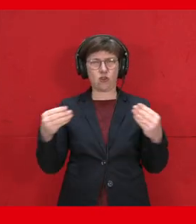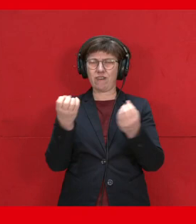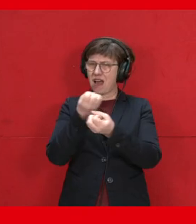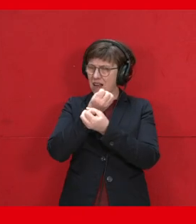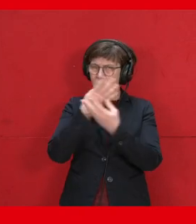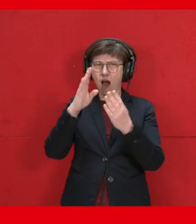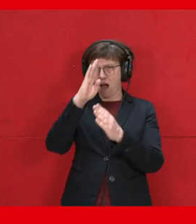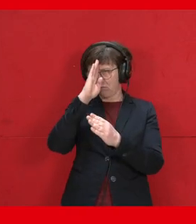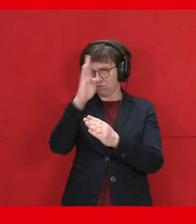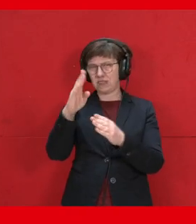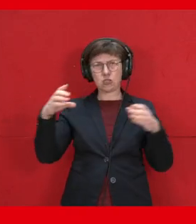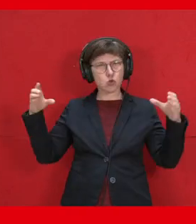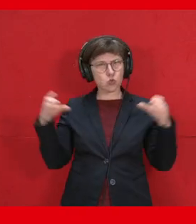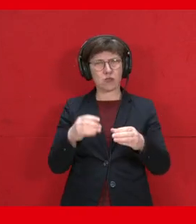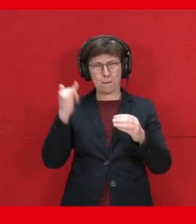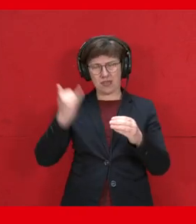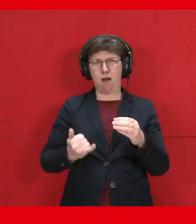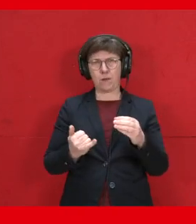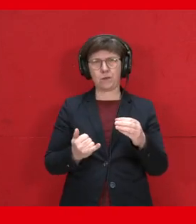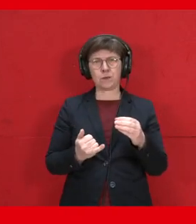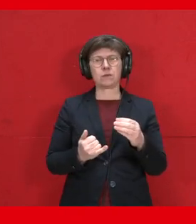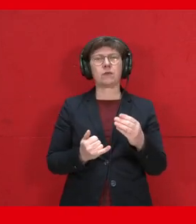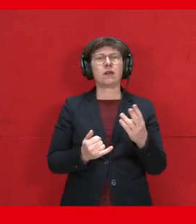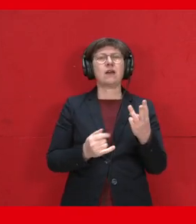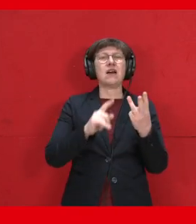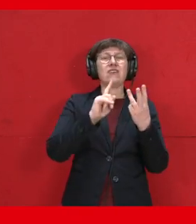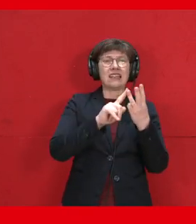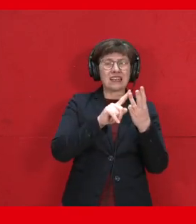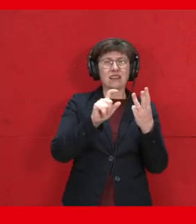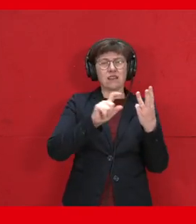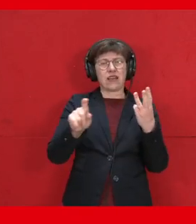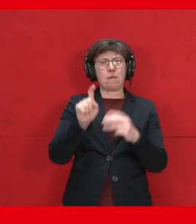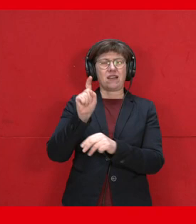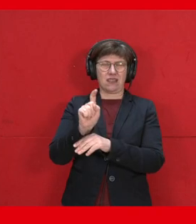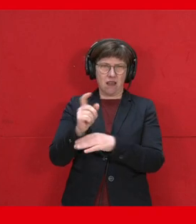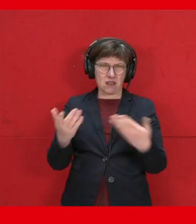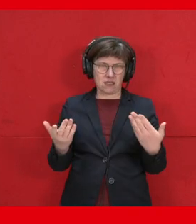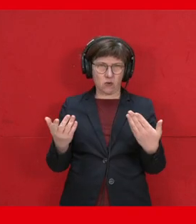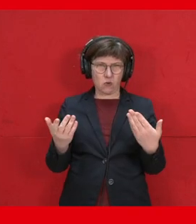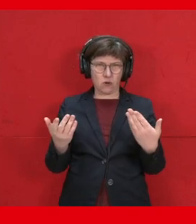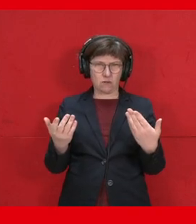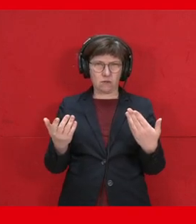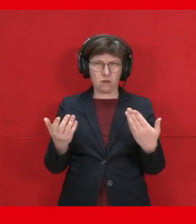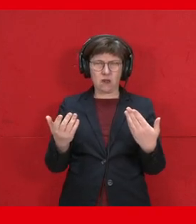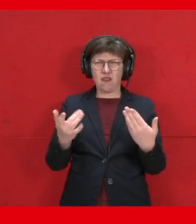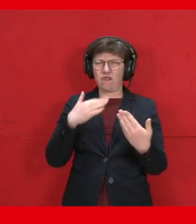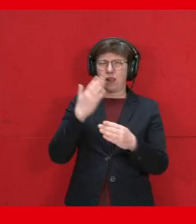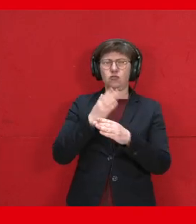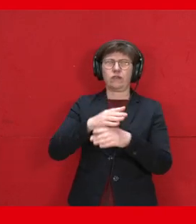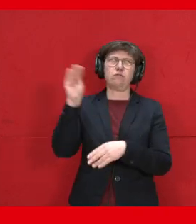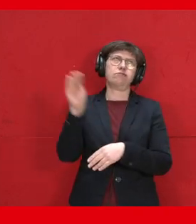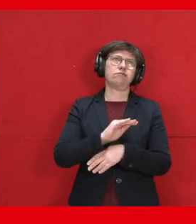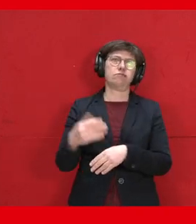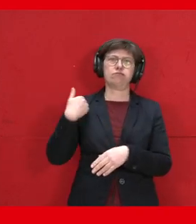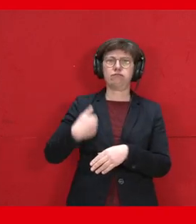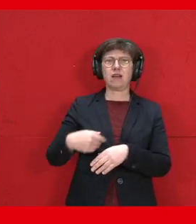Mission, die wir miteinander verfolgen. Drittes großes Thema, die Digitalisierung. Da hören viele schon weg, weil